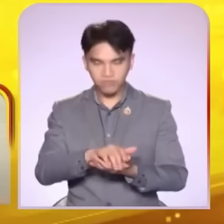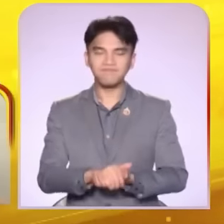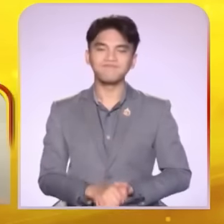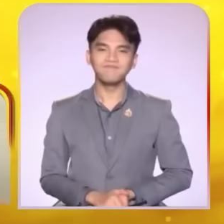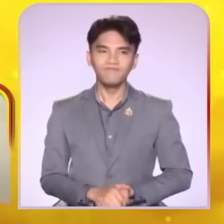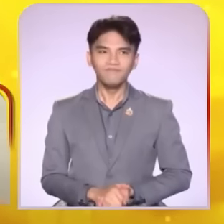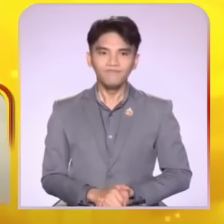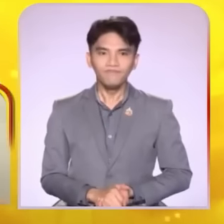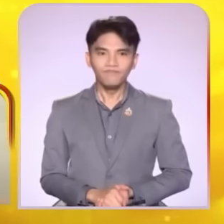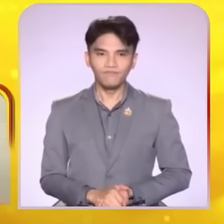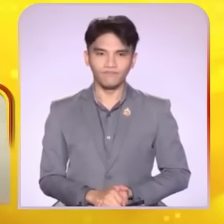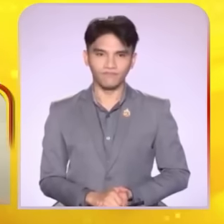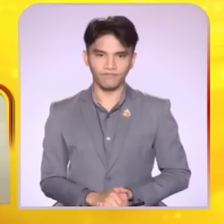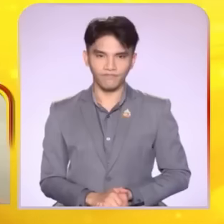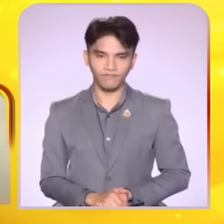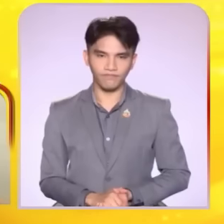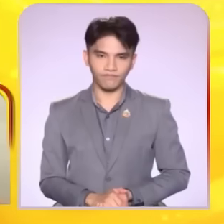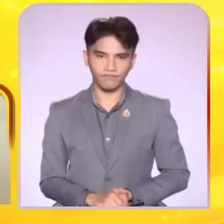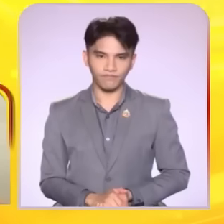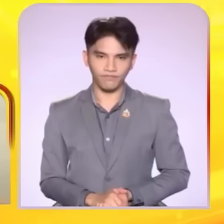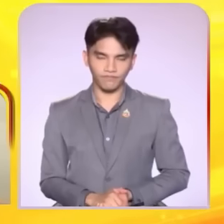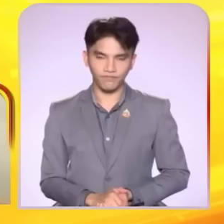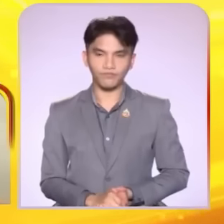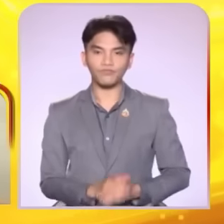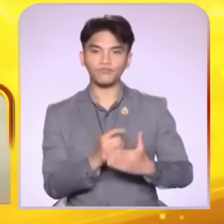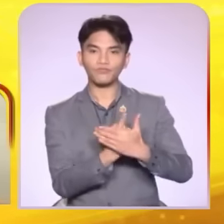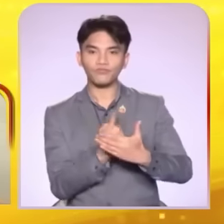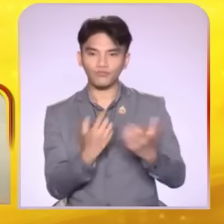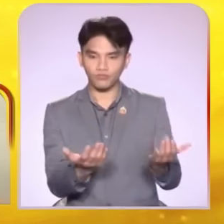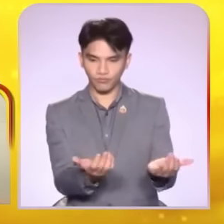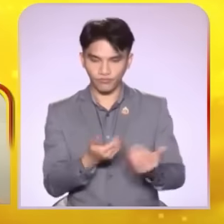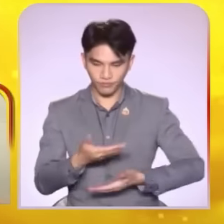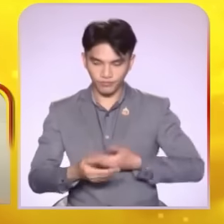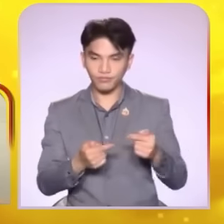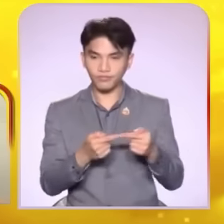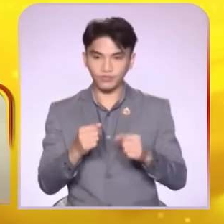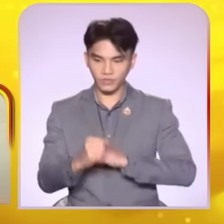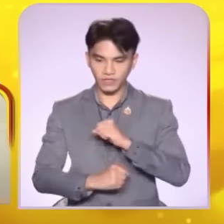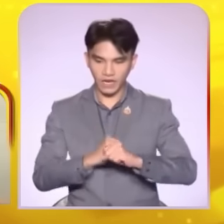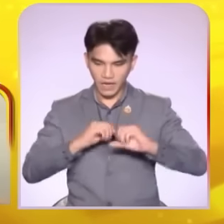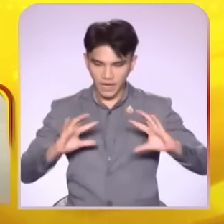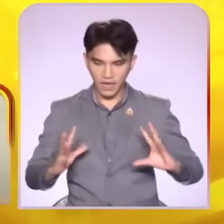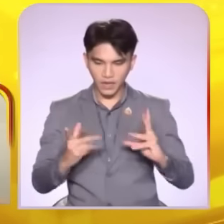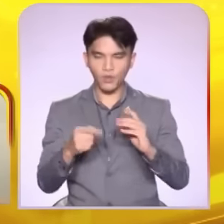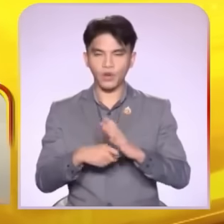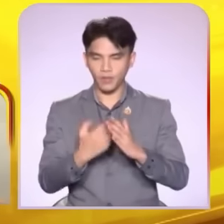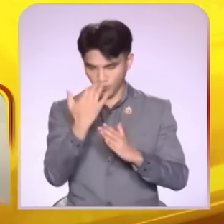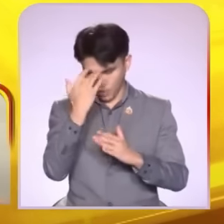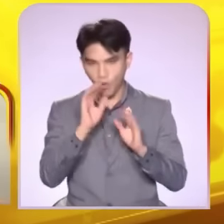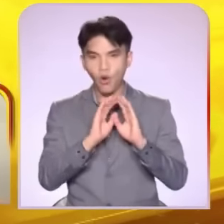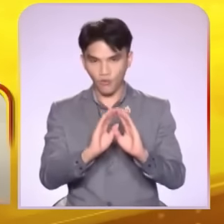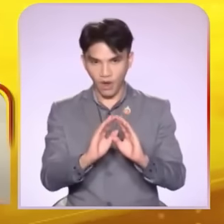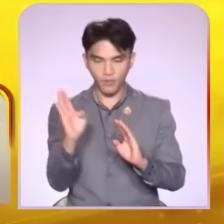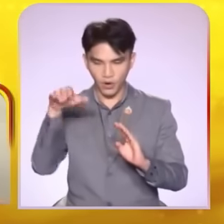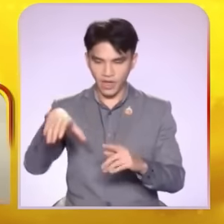ะคะประมาณนั้นนะแล้วทีนี้ประเด็นเรื่องของตัวแทนรับสินค้าไปจำหน่ายแล้วใกล้หมดอายุสาเหตุมาจากนำไปฝาก